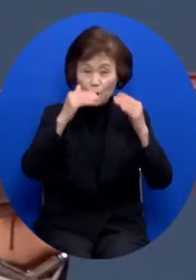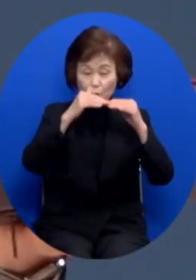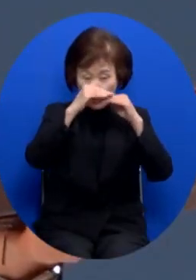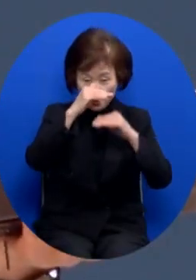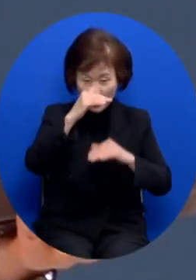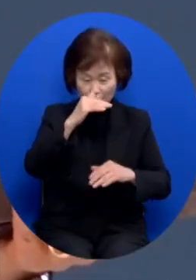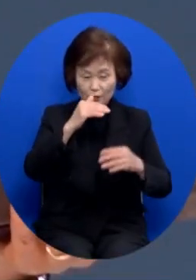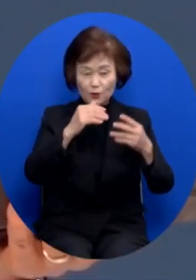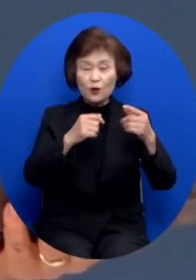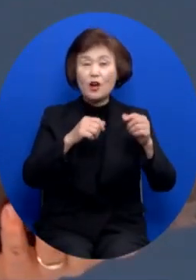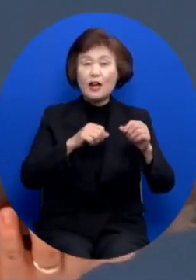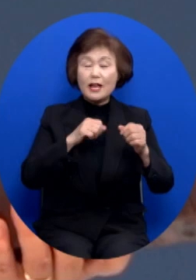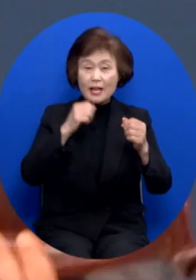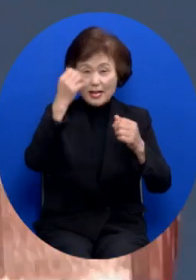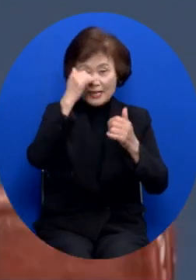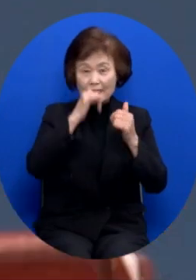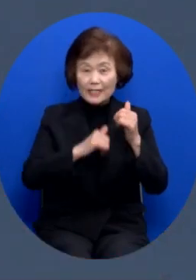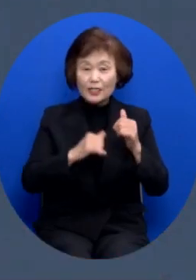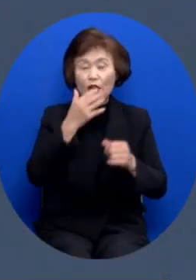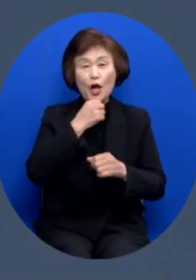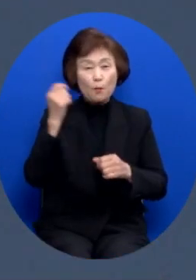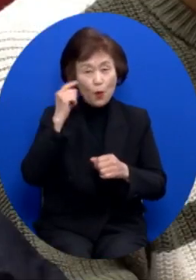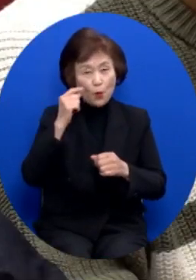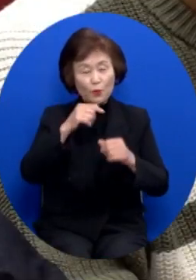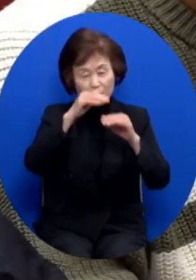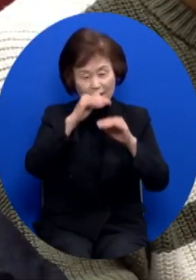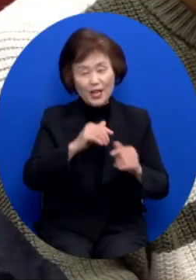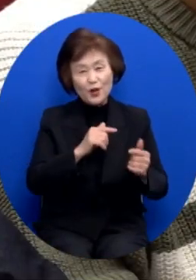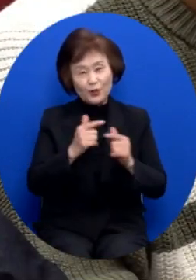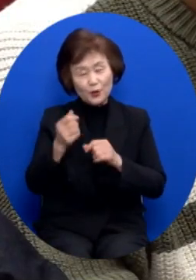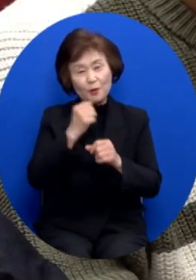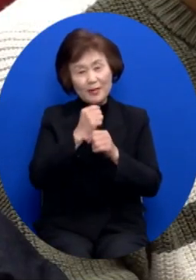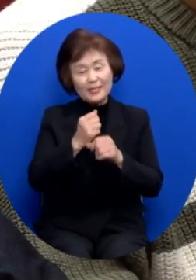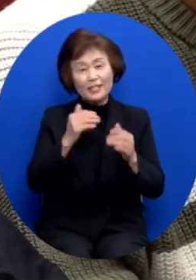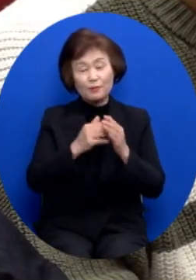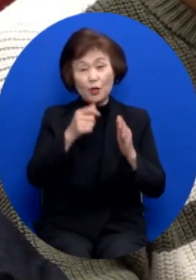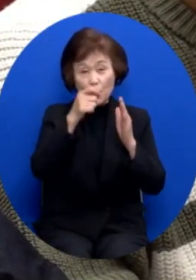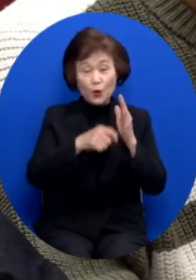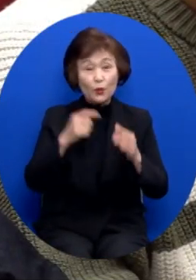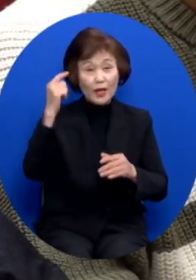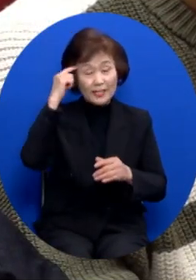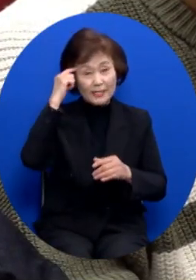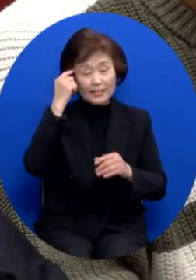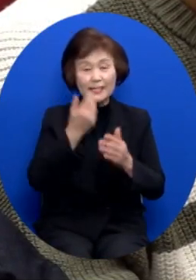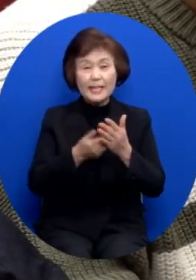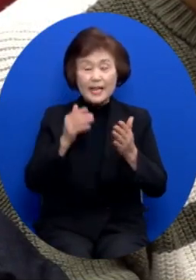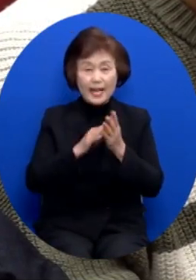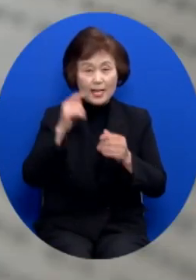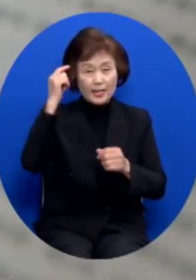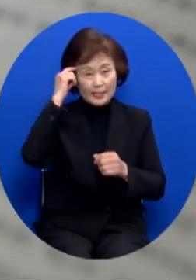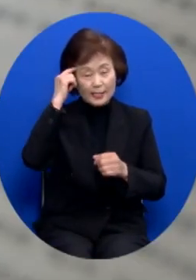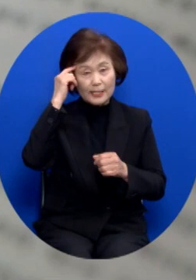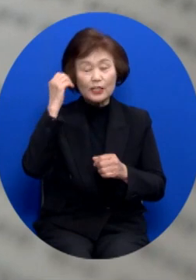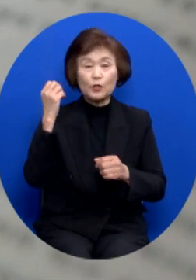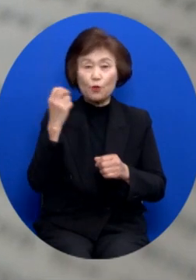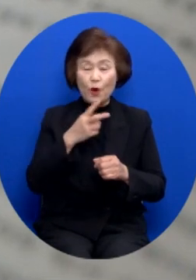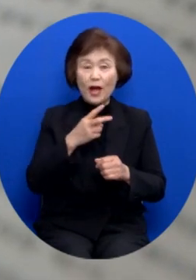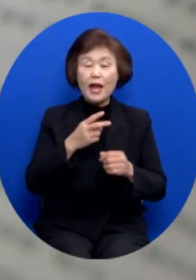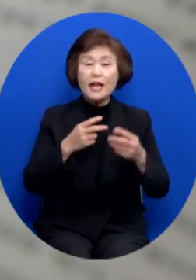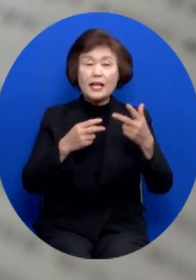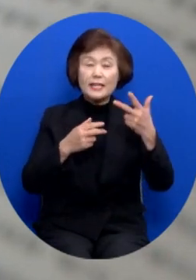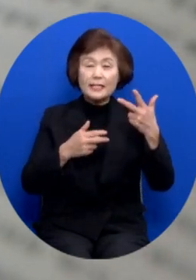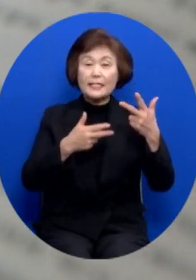편에 이어 역사 복음으로 구성했습니다 과에는 교단 정신인 개혁주의 생명 신학과 개혁주의 생명신학 7대